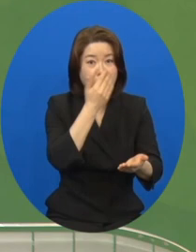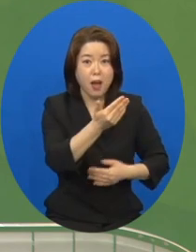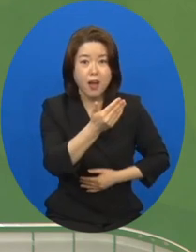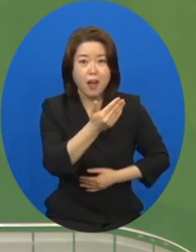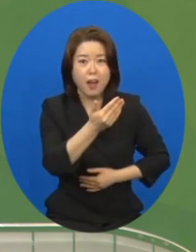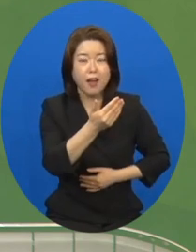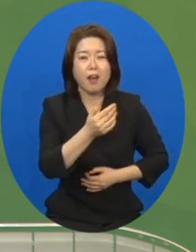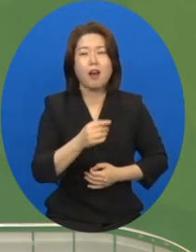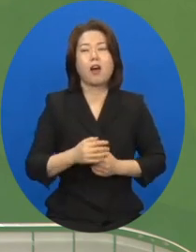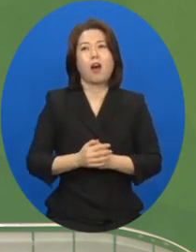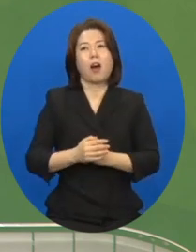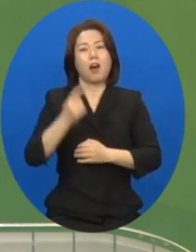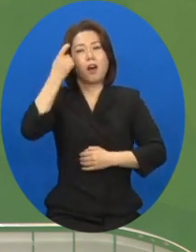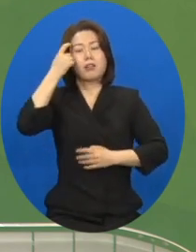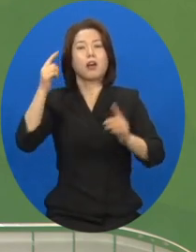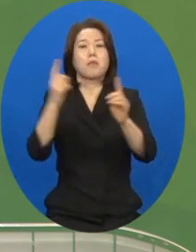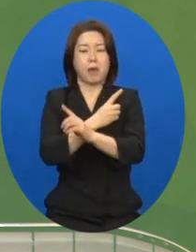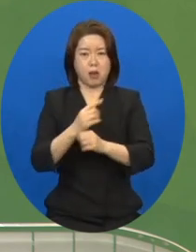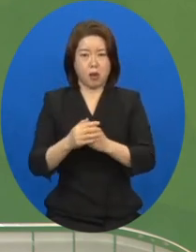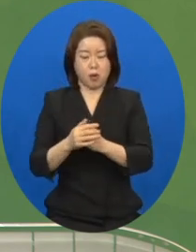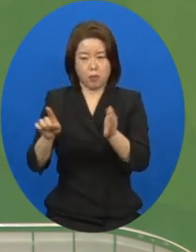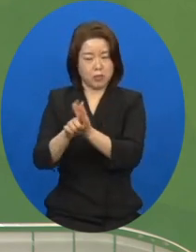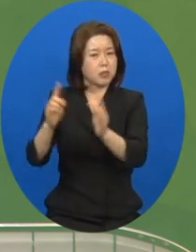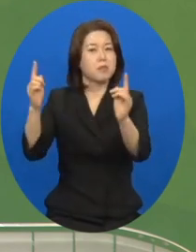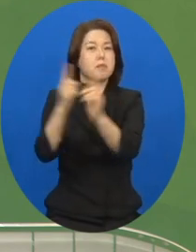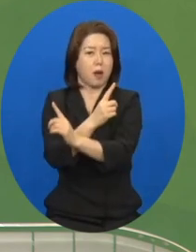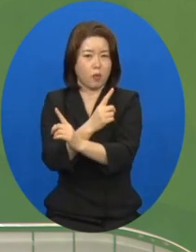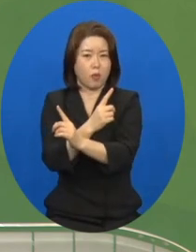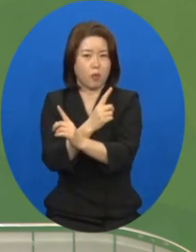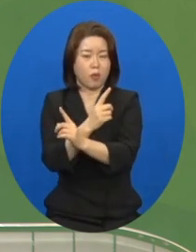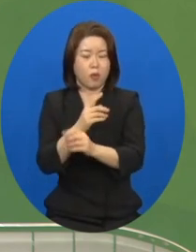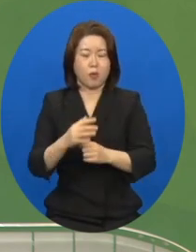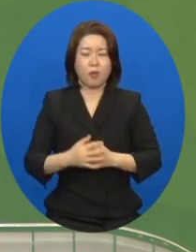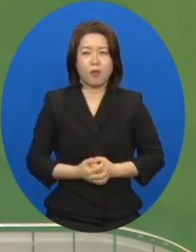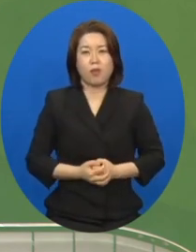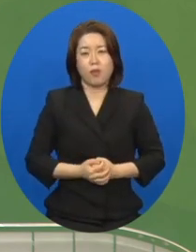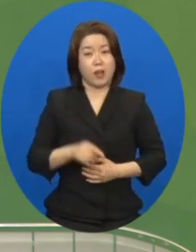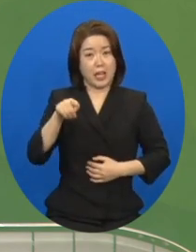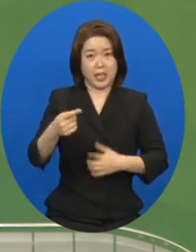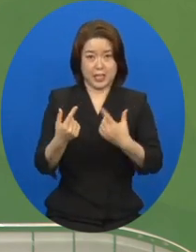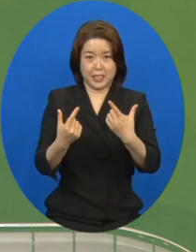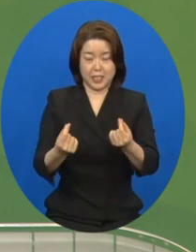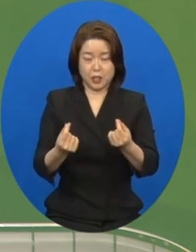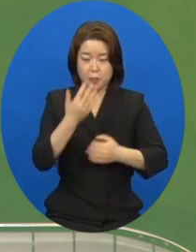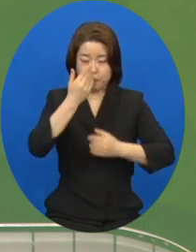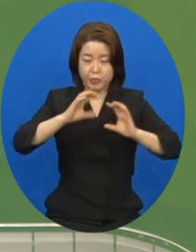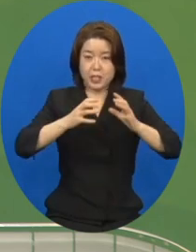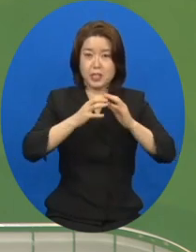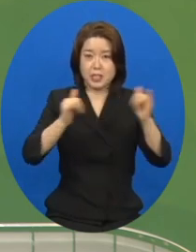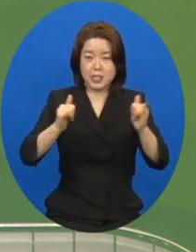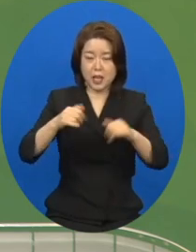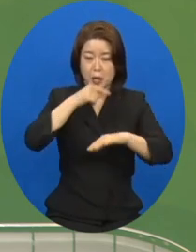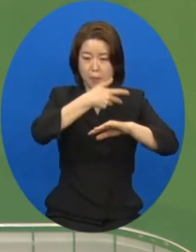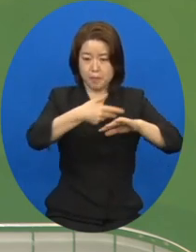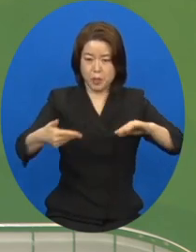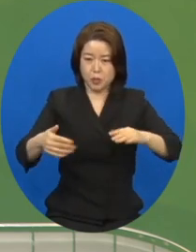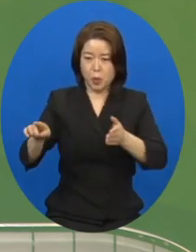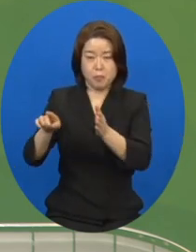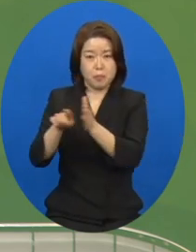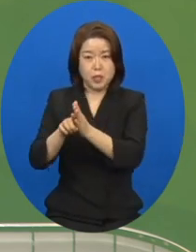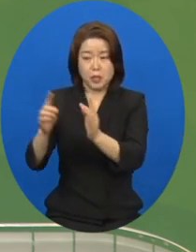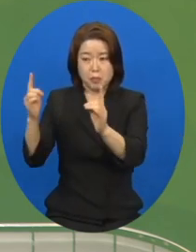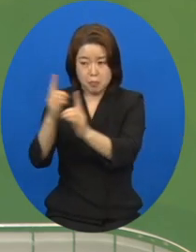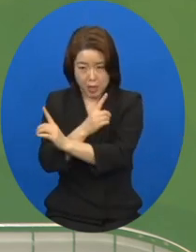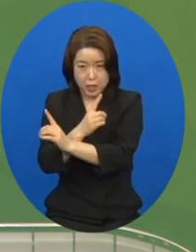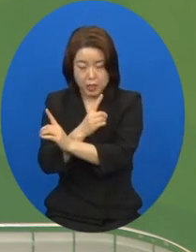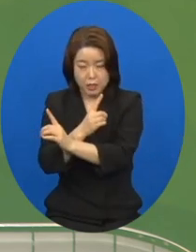이건 엄청난 일이에요. 믿음이 바뀐다는 것. 그런데 이런 이스라엘 민족의 믿음이 바뀌는 일에